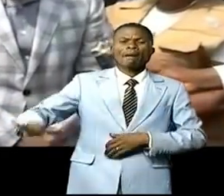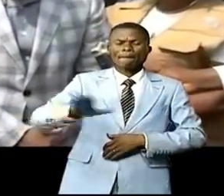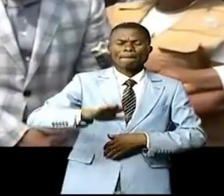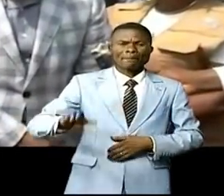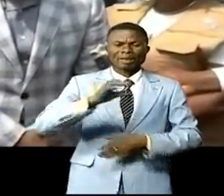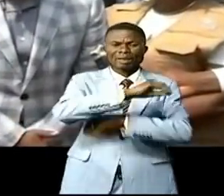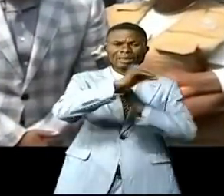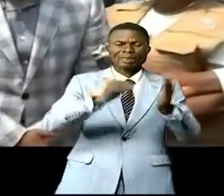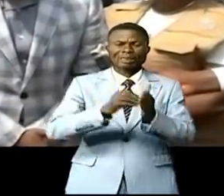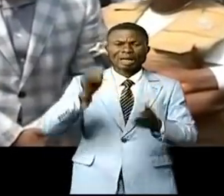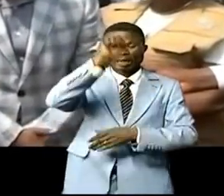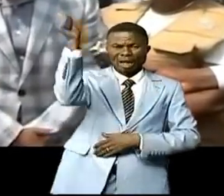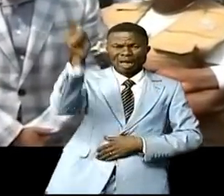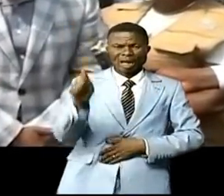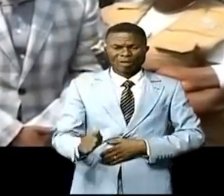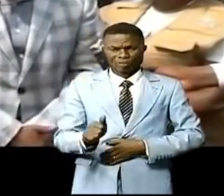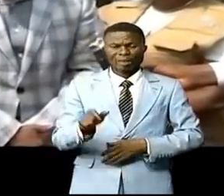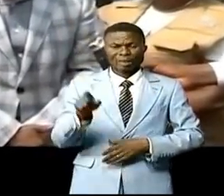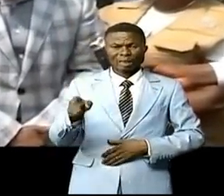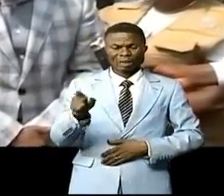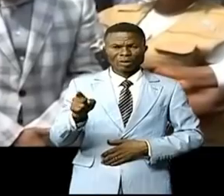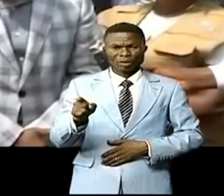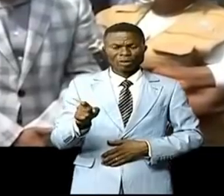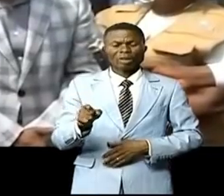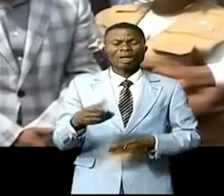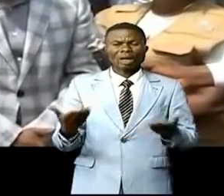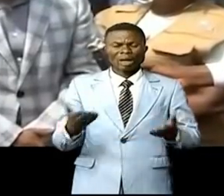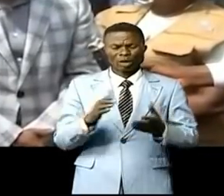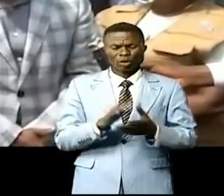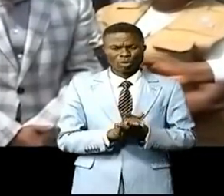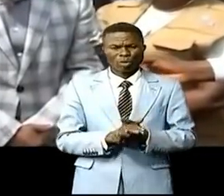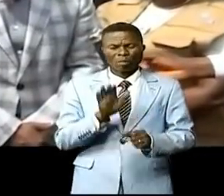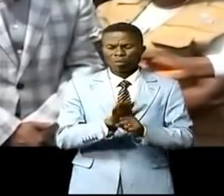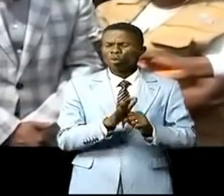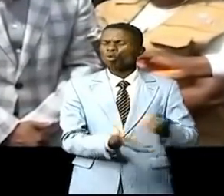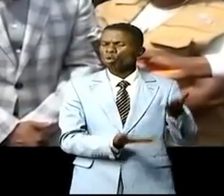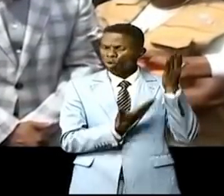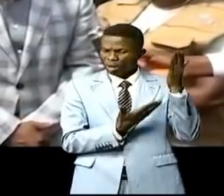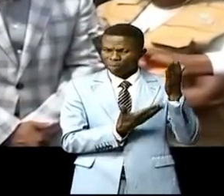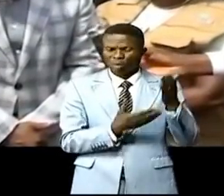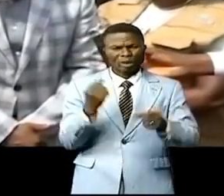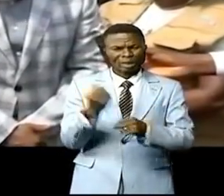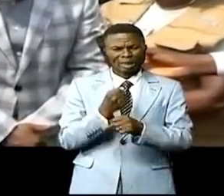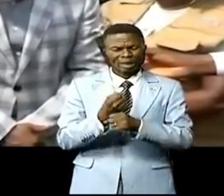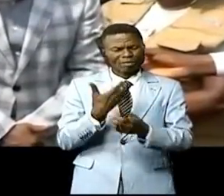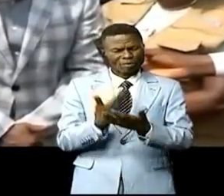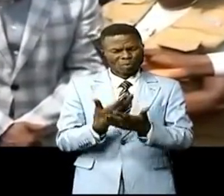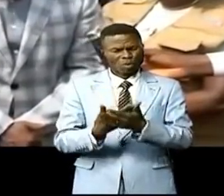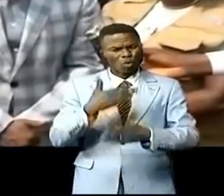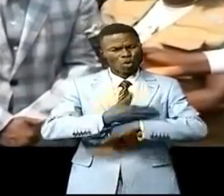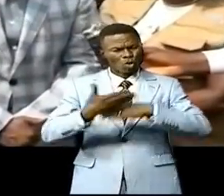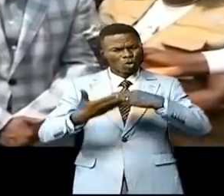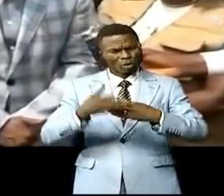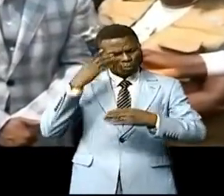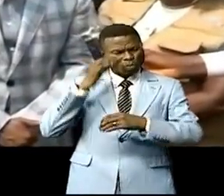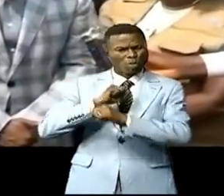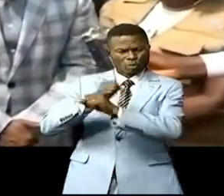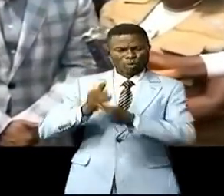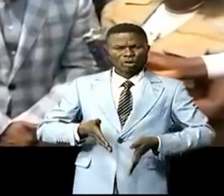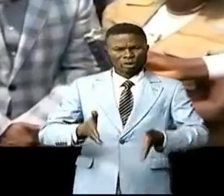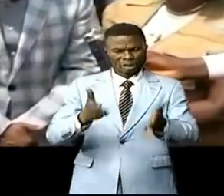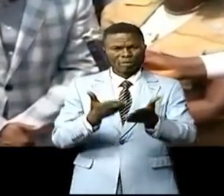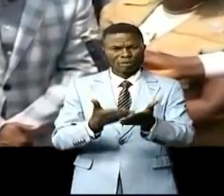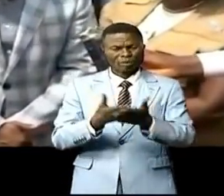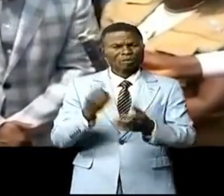Zongo, Bangui. Et donc, il est d'une importance capitale que